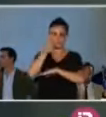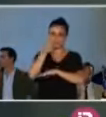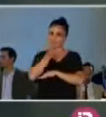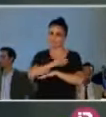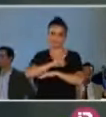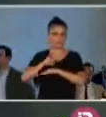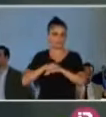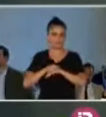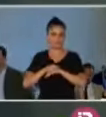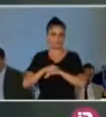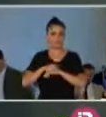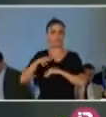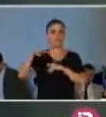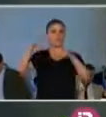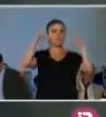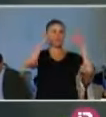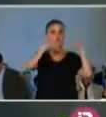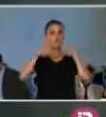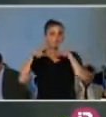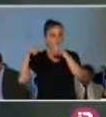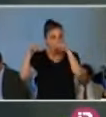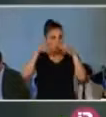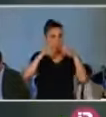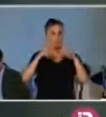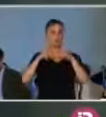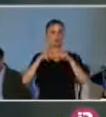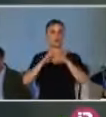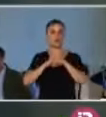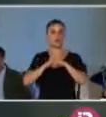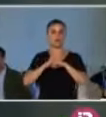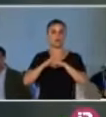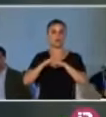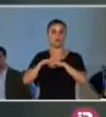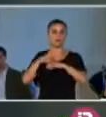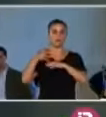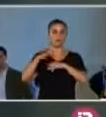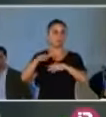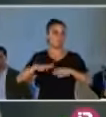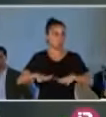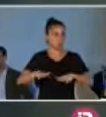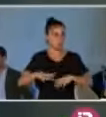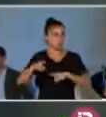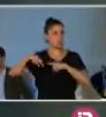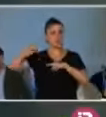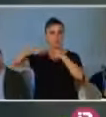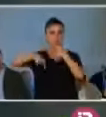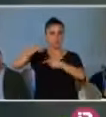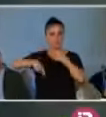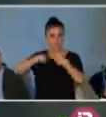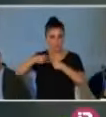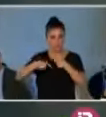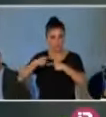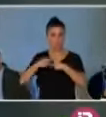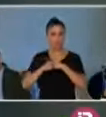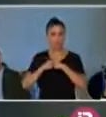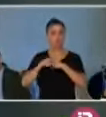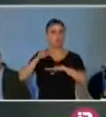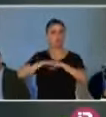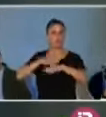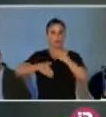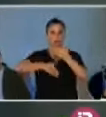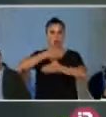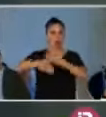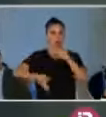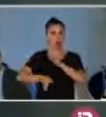Carme Riera, cada fotograma compromès d'Agustí Villaronga. Som la tradició i modernitat que s'abracen en les